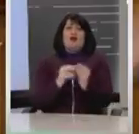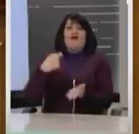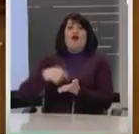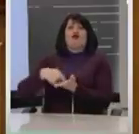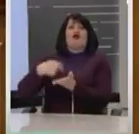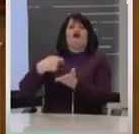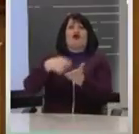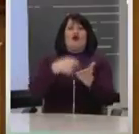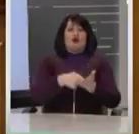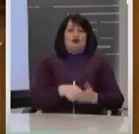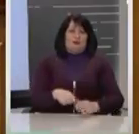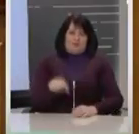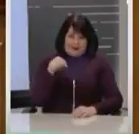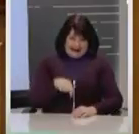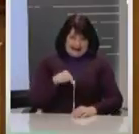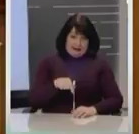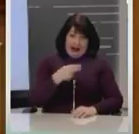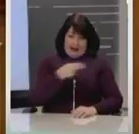Αλλά το θέμα δεν είναι αυτό εδώ σήμερα.